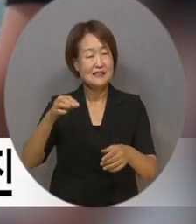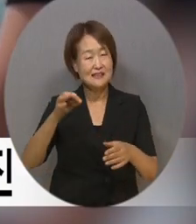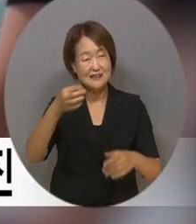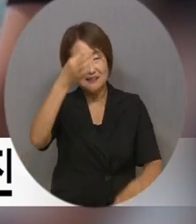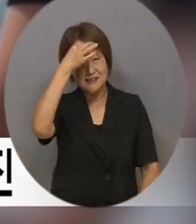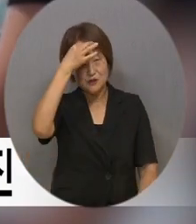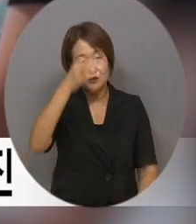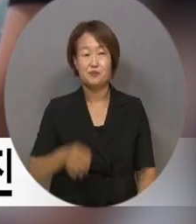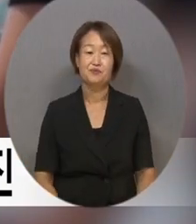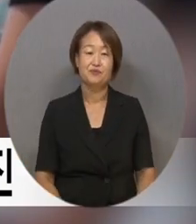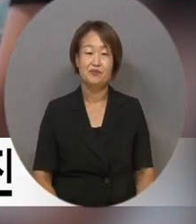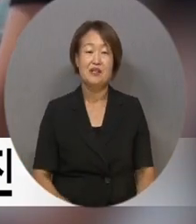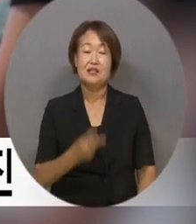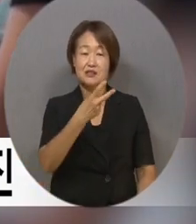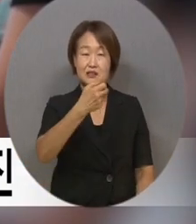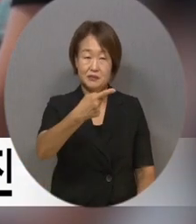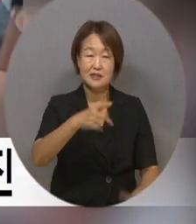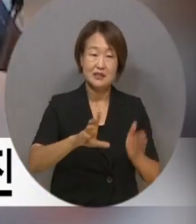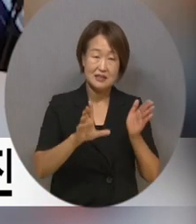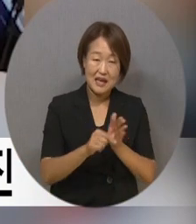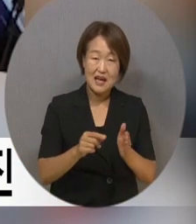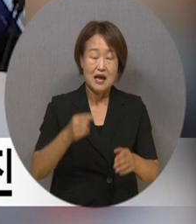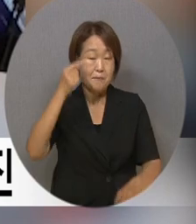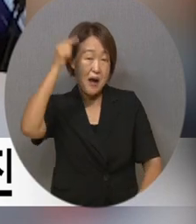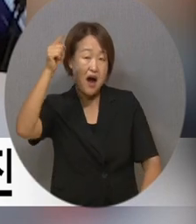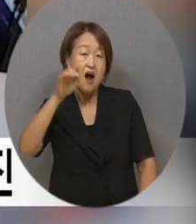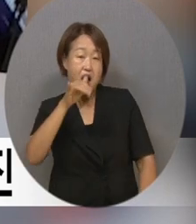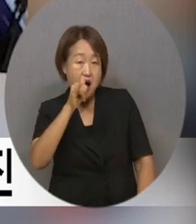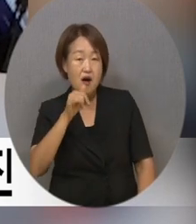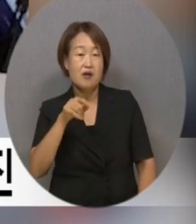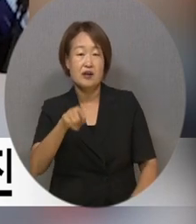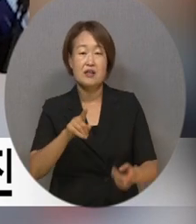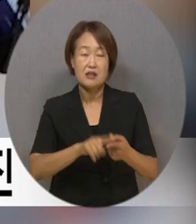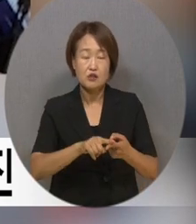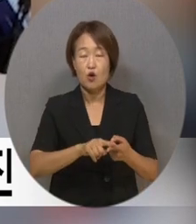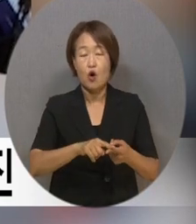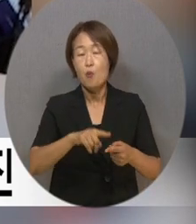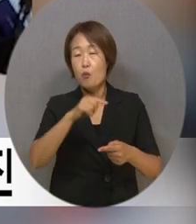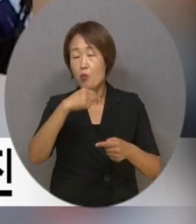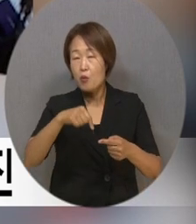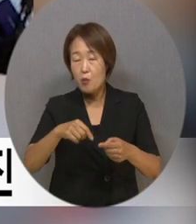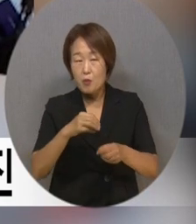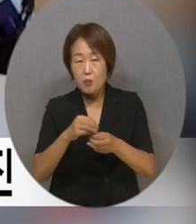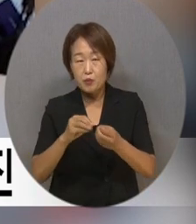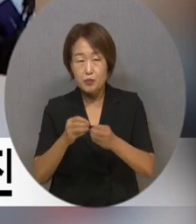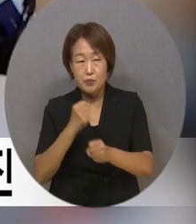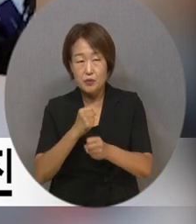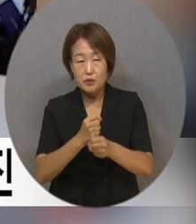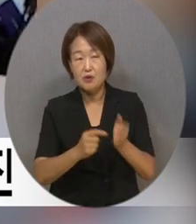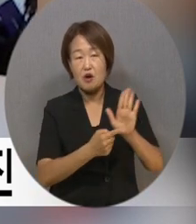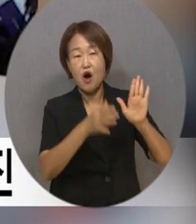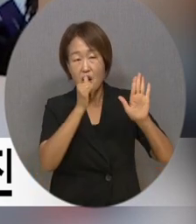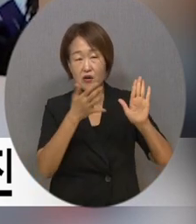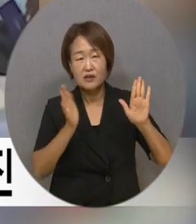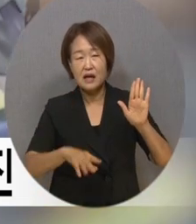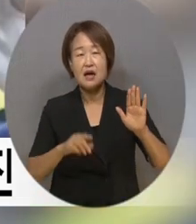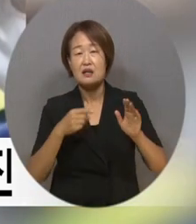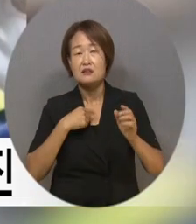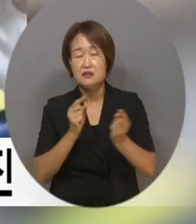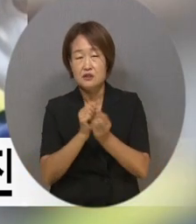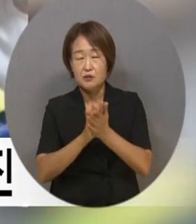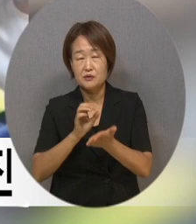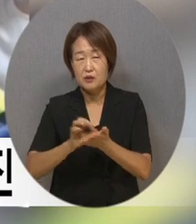2021년 개발된 두 보조기기는 보조기기 열린 플랫폼의 소스가 공개돼 있지만 사용자들이 직접 제작하는 것이